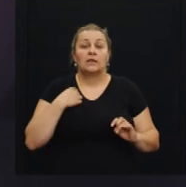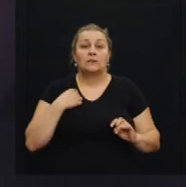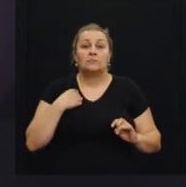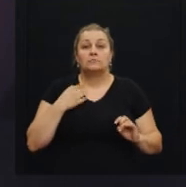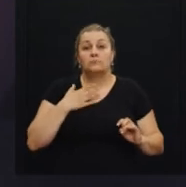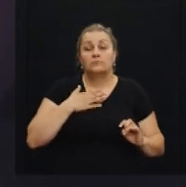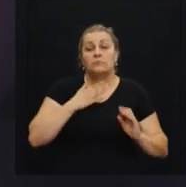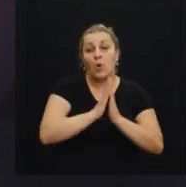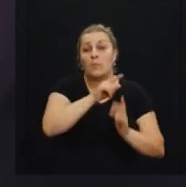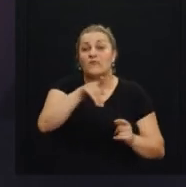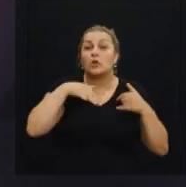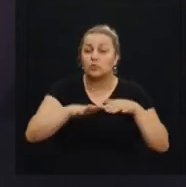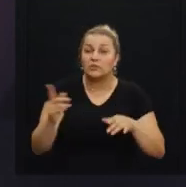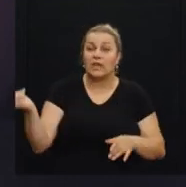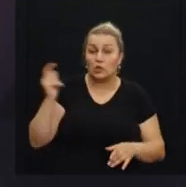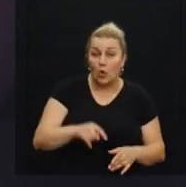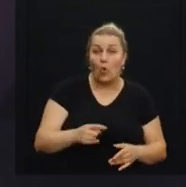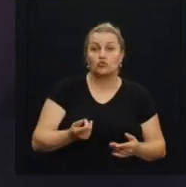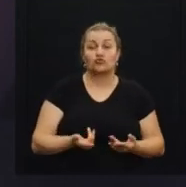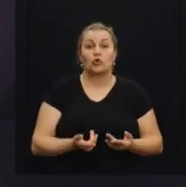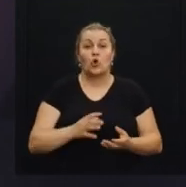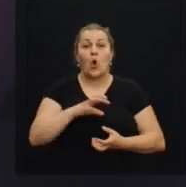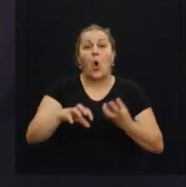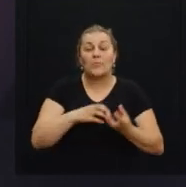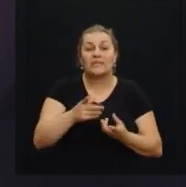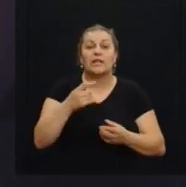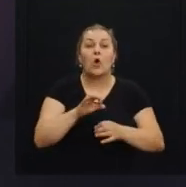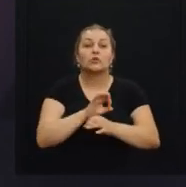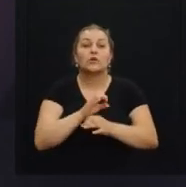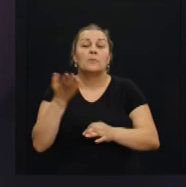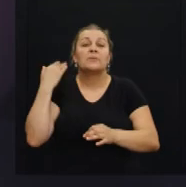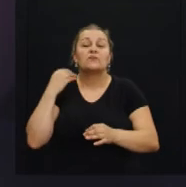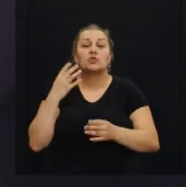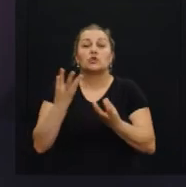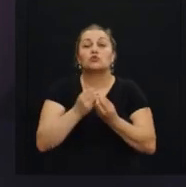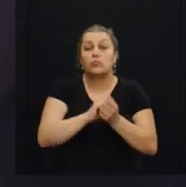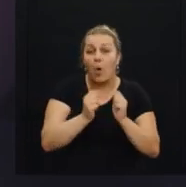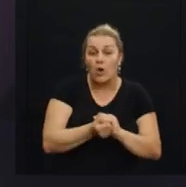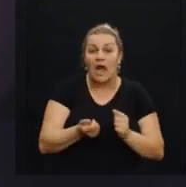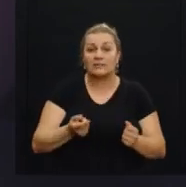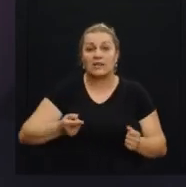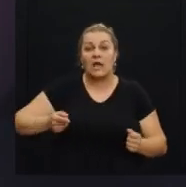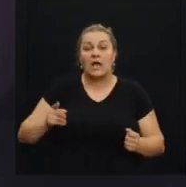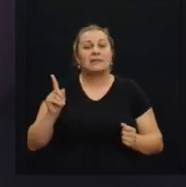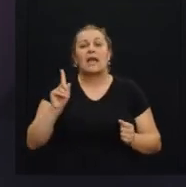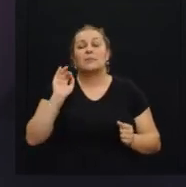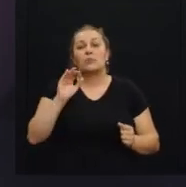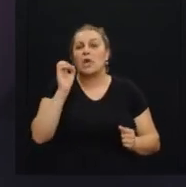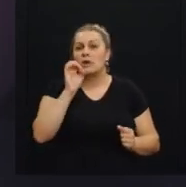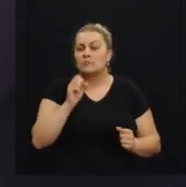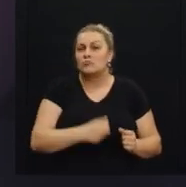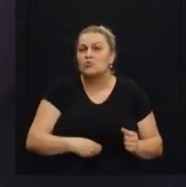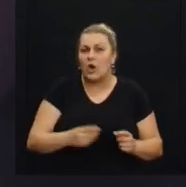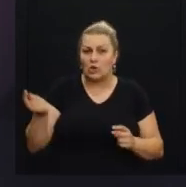da dođu, znači od familija, od suboraca bivši, nemoj da im bude muka doći,